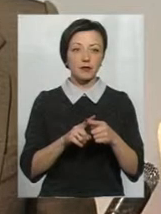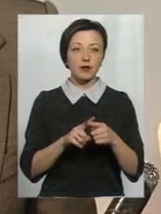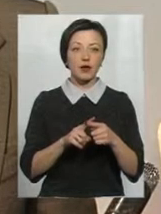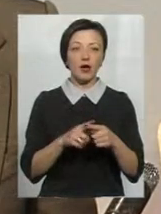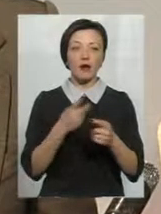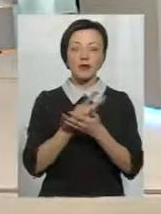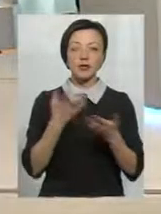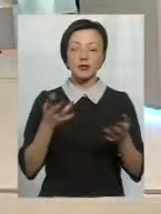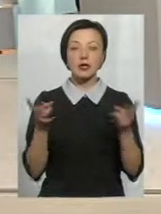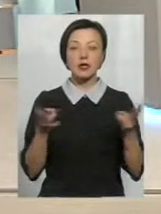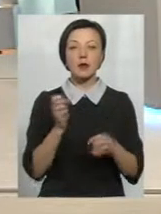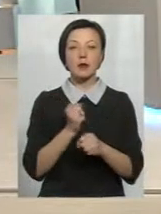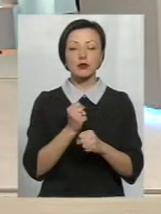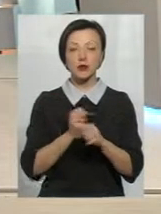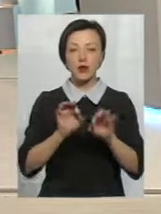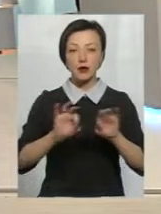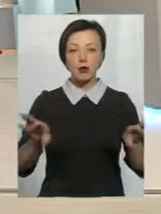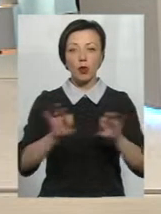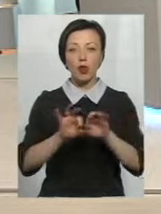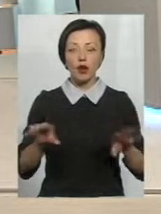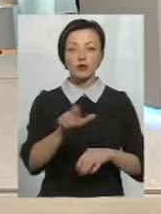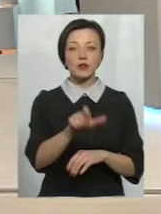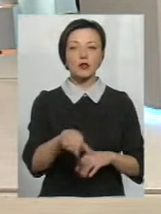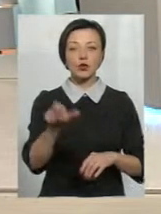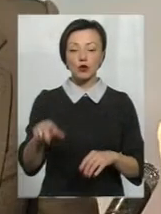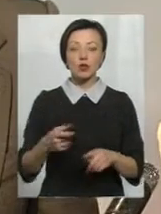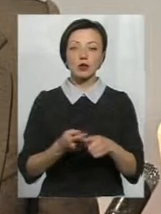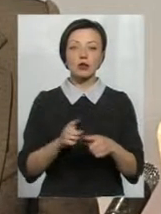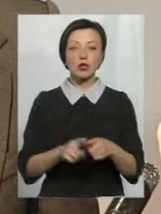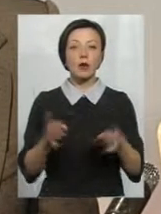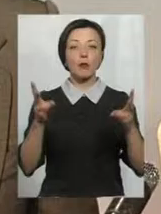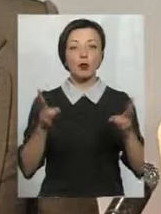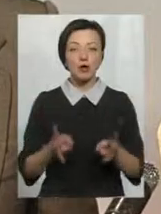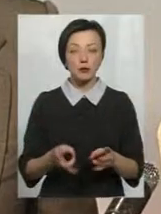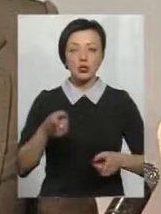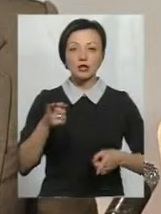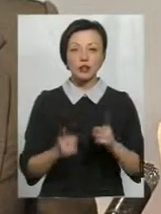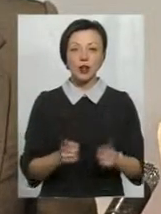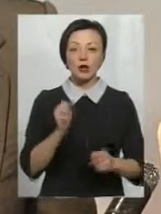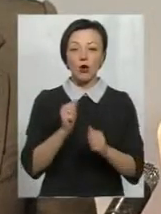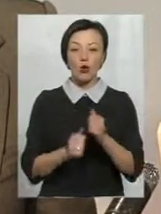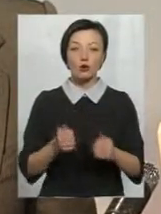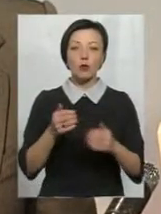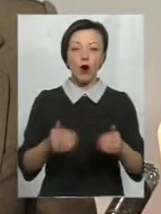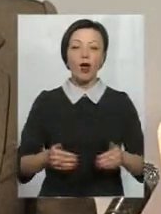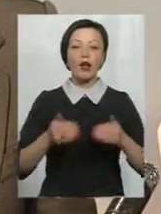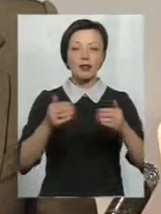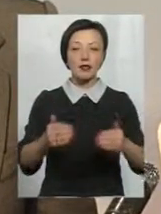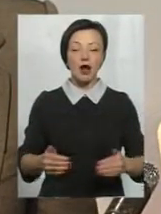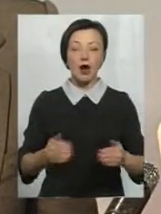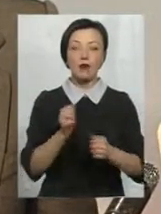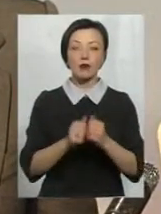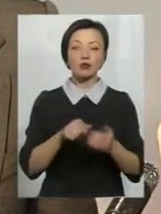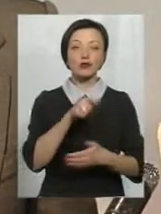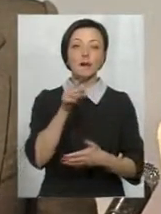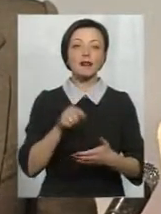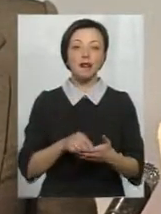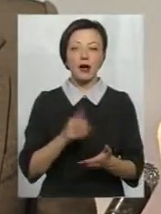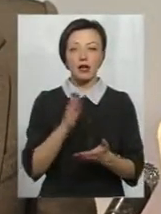висвітленням треба працювати і пояснювати людям, що це потрібно. Звичайно, вже в кожному етапі, там, в кожному питанні є